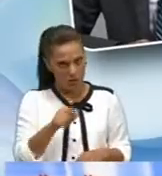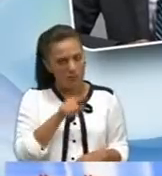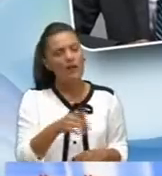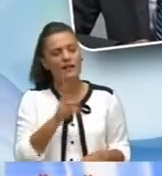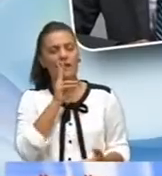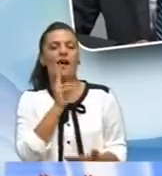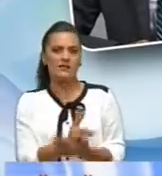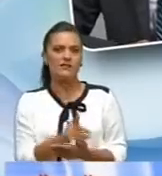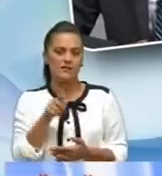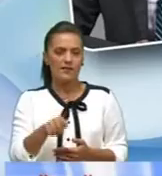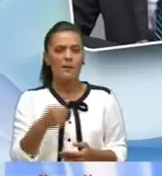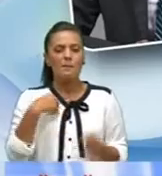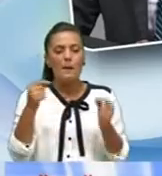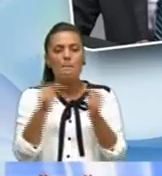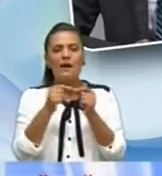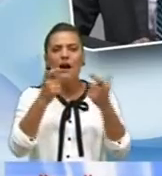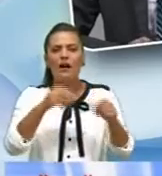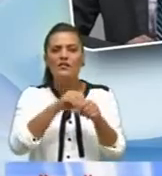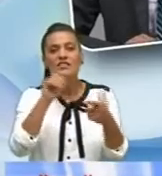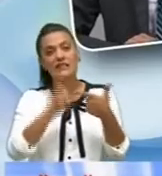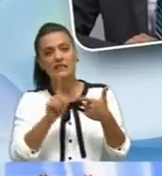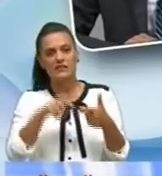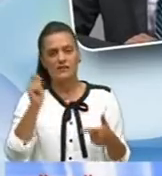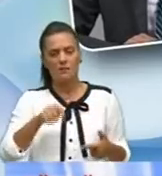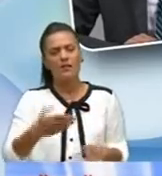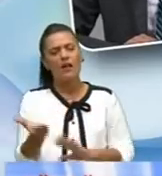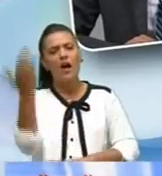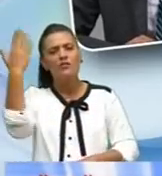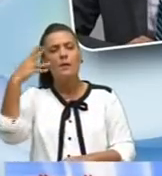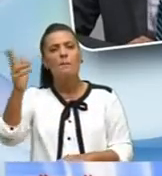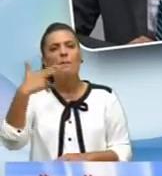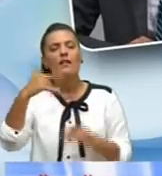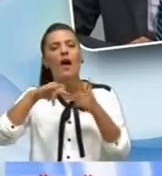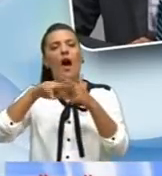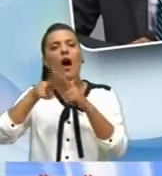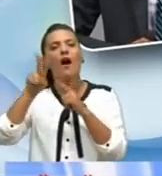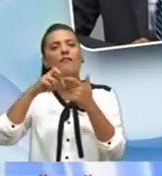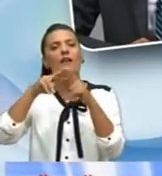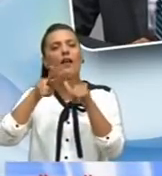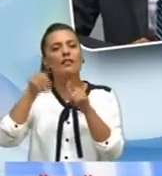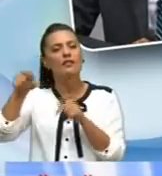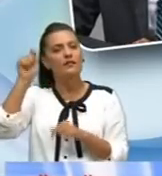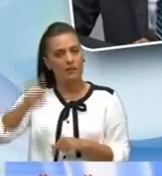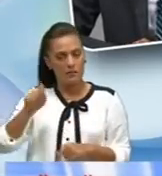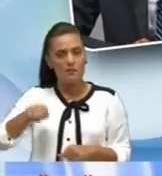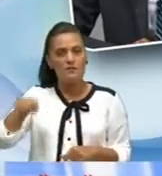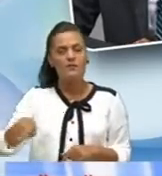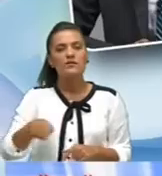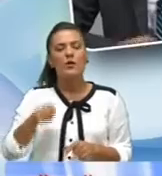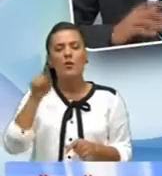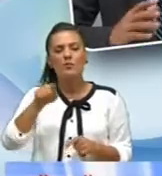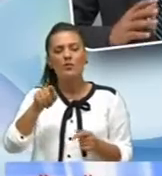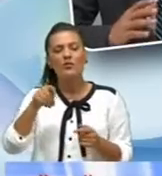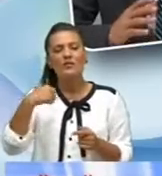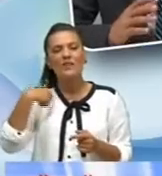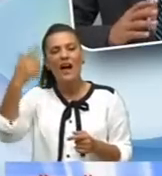kesinlikle mi bu kültürü? Yani Biga'da ikincisi yapıldı. Daha önce de Balıkesir'in Havran ilçesinde yapmıştık. Bu